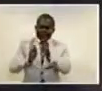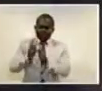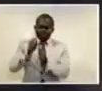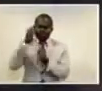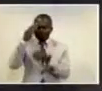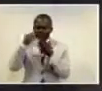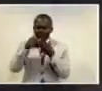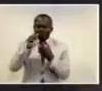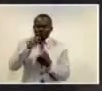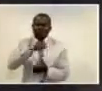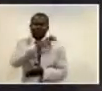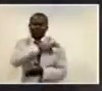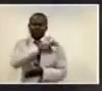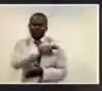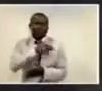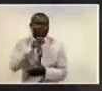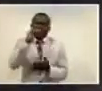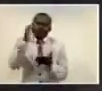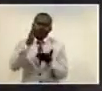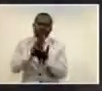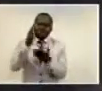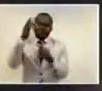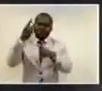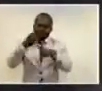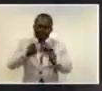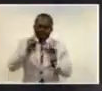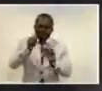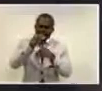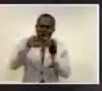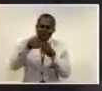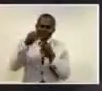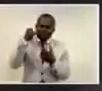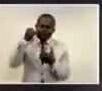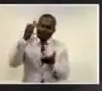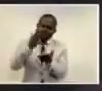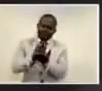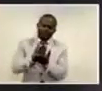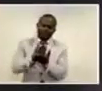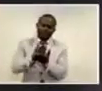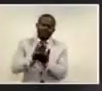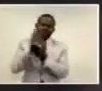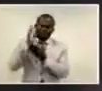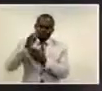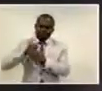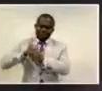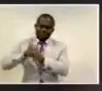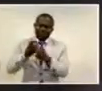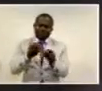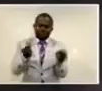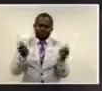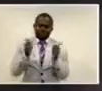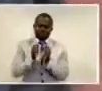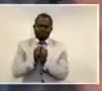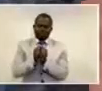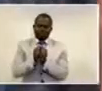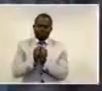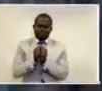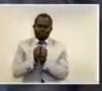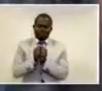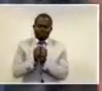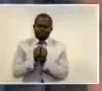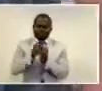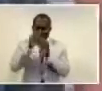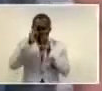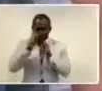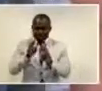kugira ngo mwunguke ntawe uzabahagarika ibyo ngibyo nihagira ubahagarika tuzabarwanaho rwose nyakubaha